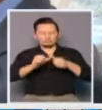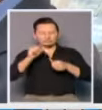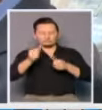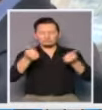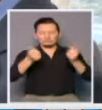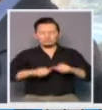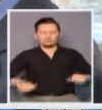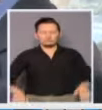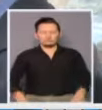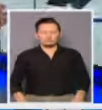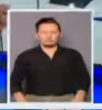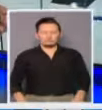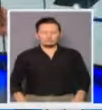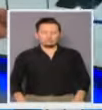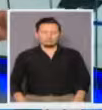дизайном.